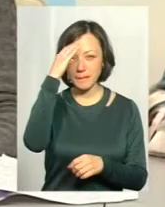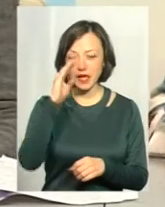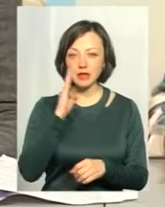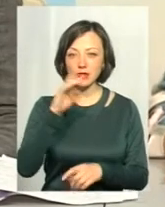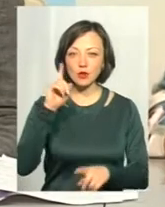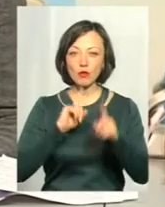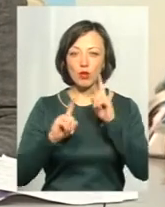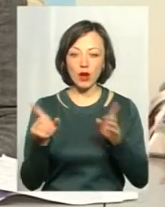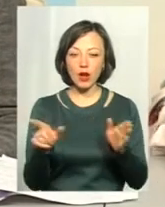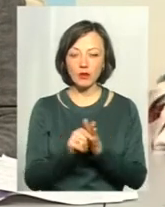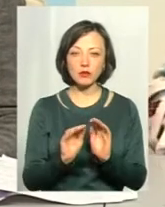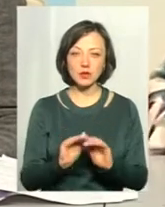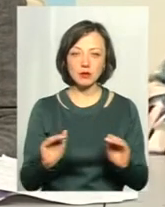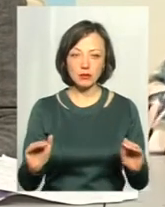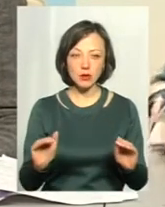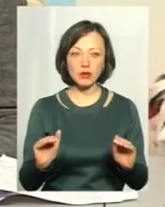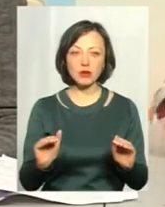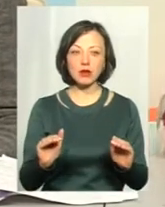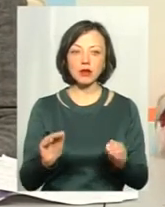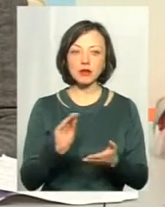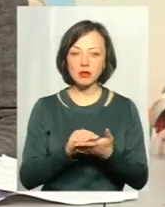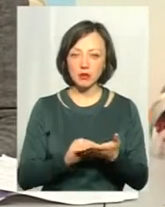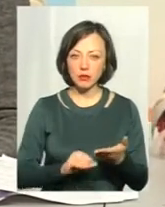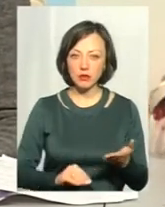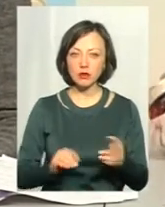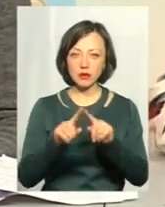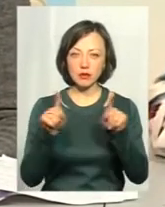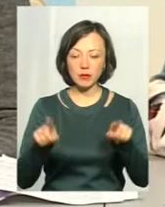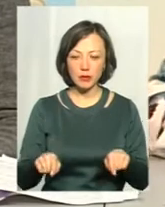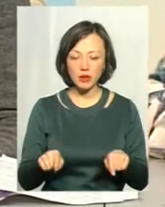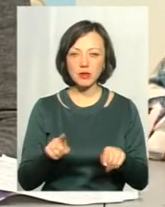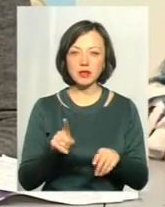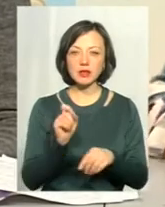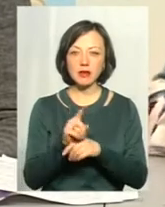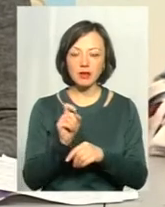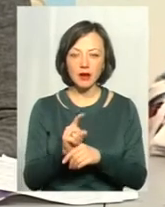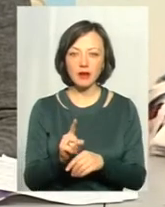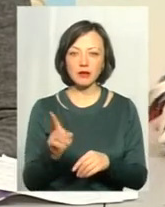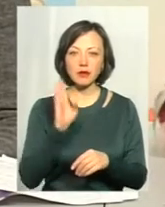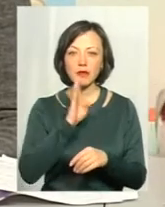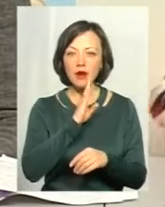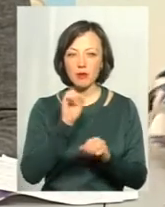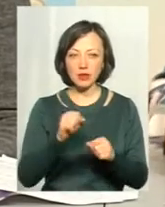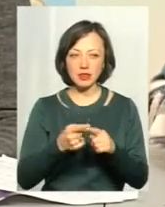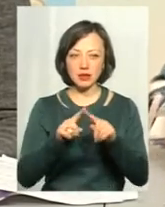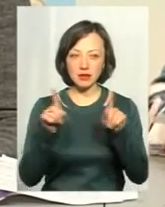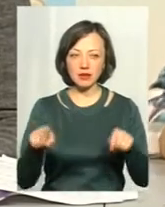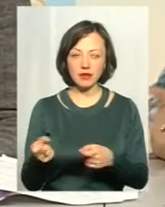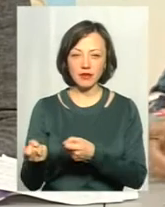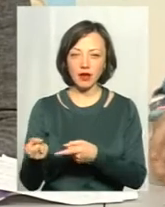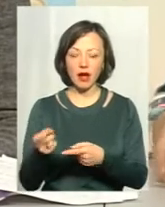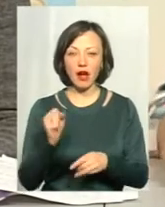з нашими дітьми. Вони записують, вони мають кожен листочок, вони пишуть завдання. Даня, мама, може, цей листочок пом'яла,